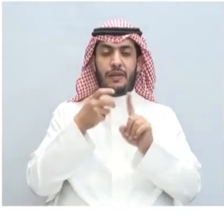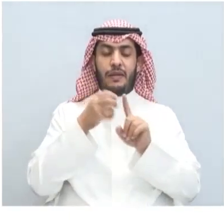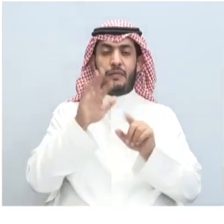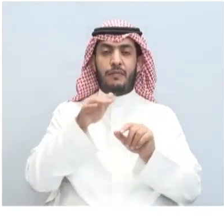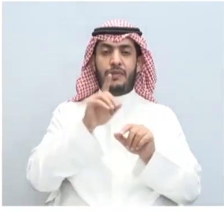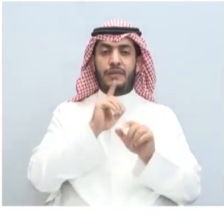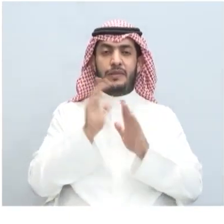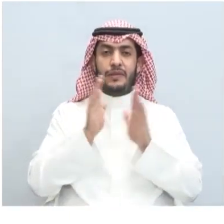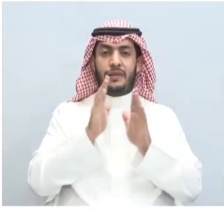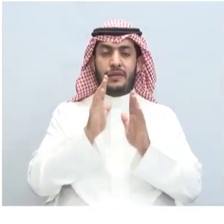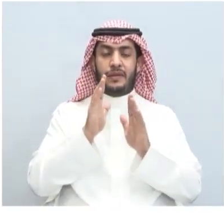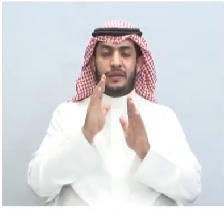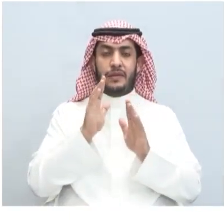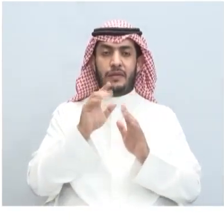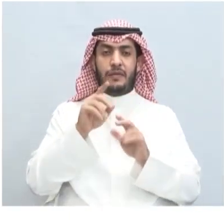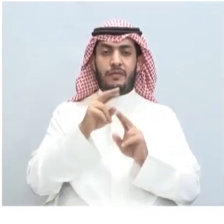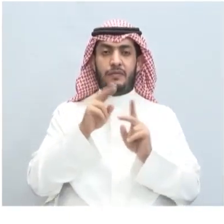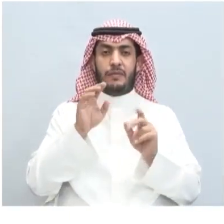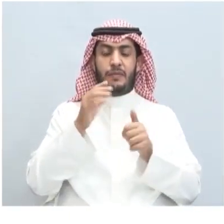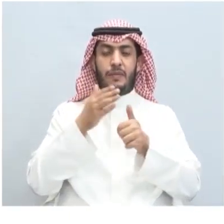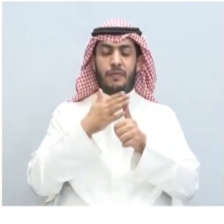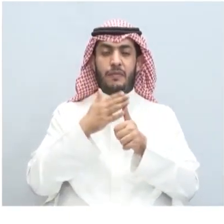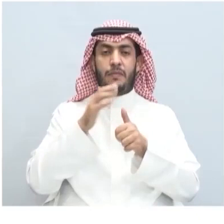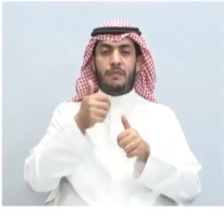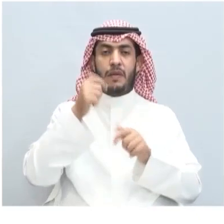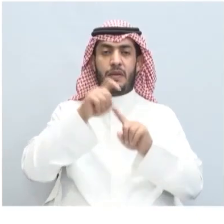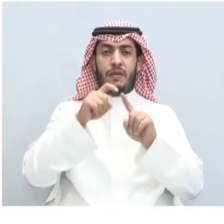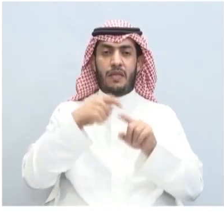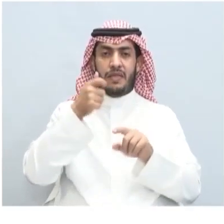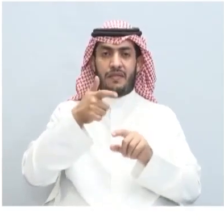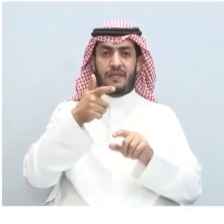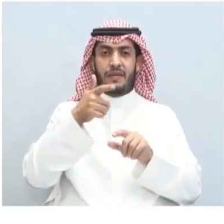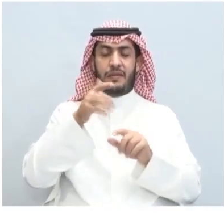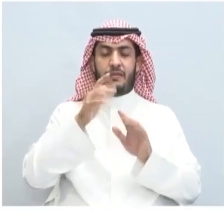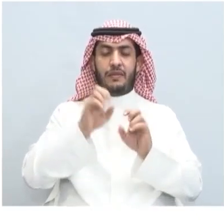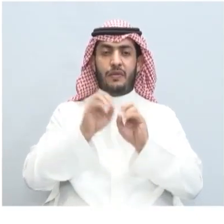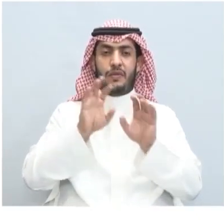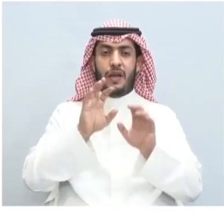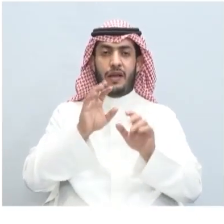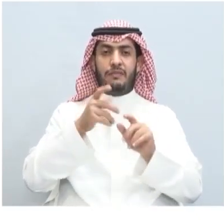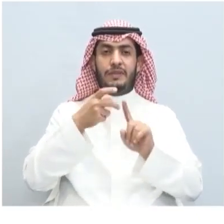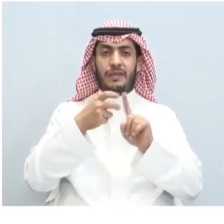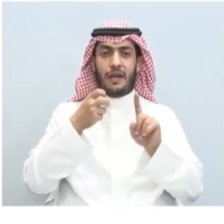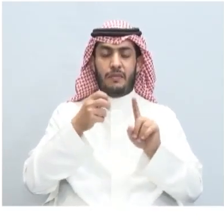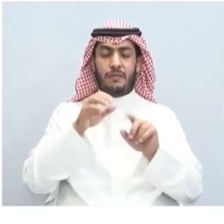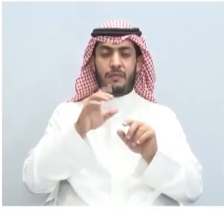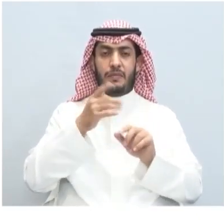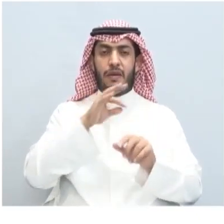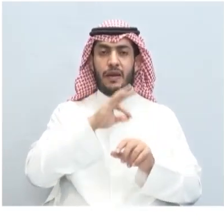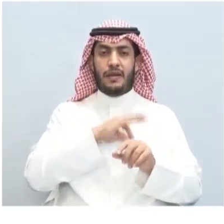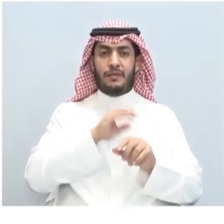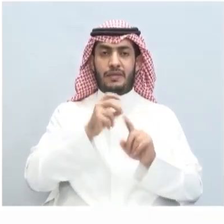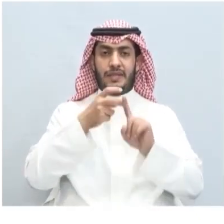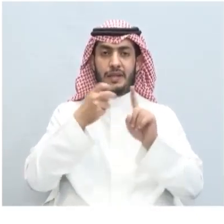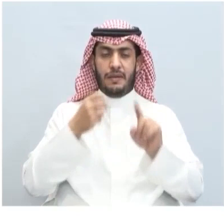تاتي من خلال عده امور مثل اولا نجد نسبه دفع العوائد من خلال توزيعات الارباح لكل سهم على ربحيه